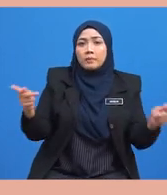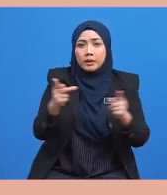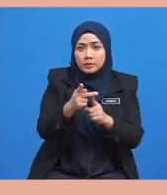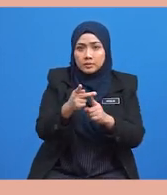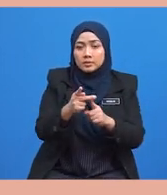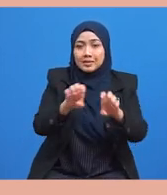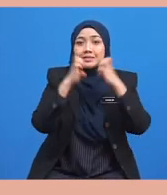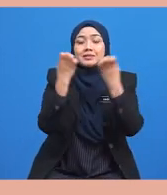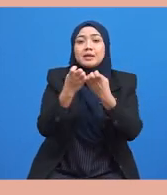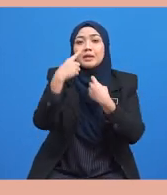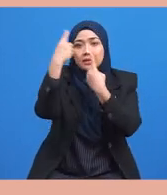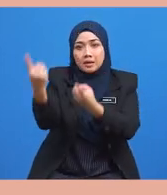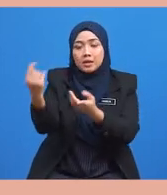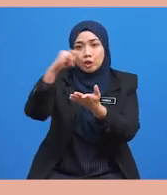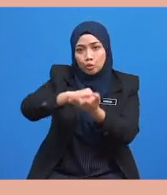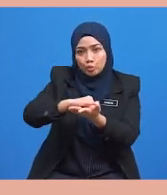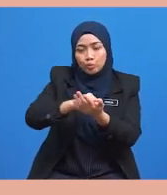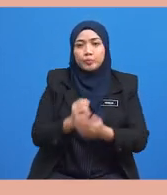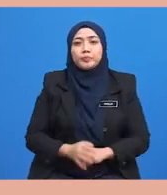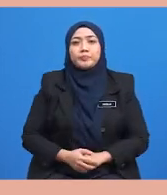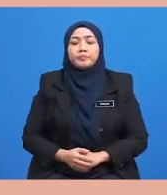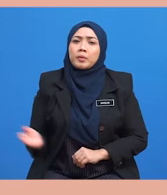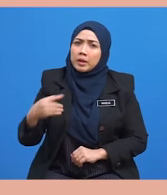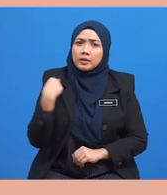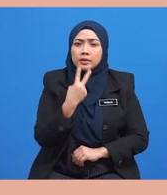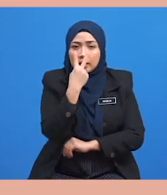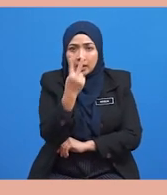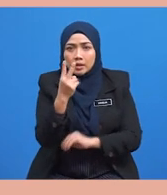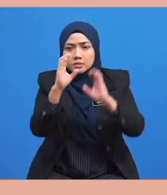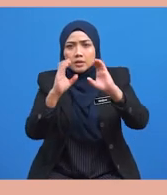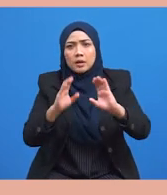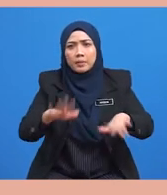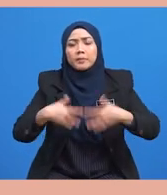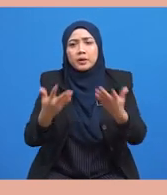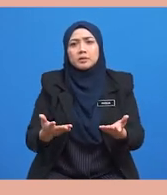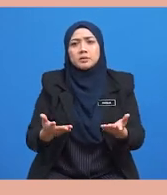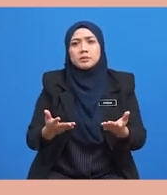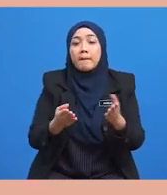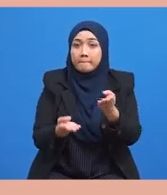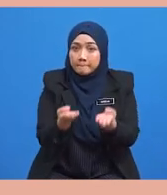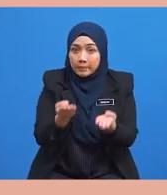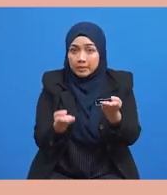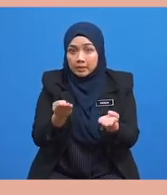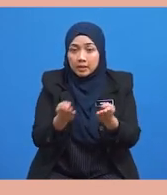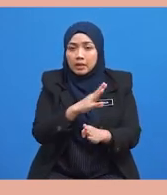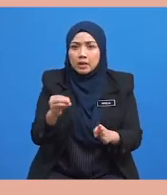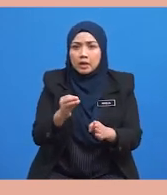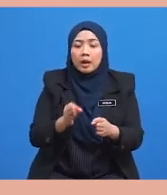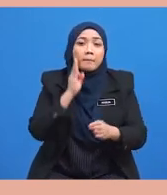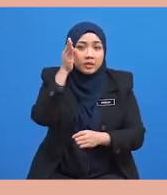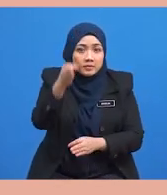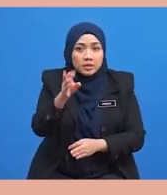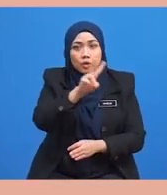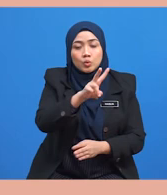tersebut. Mari kita lihat pula cara bagaimana untuk membanding dan mentafsirkan